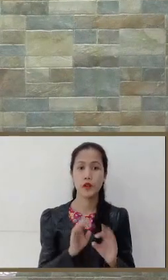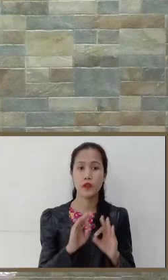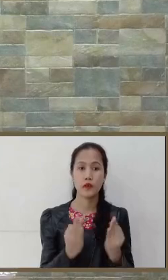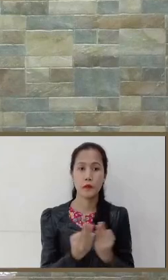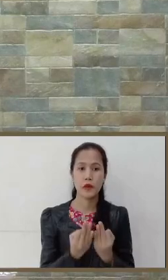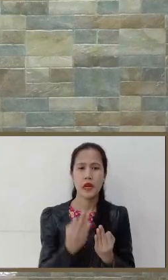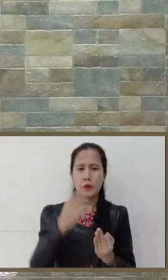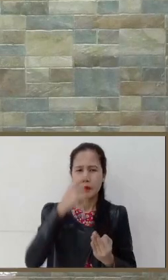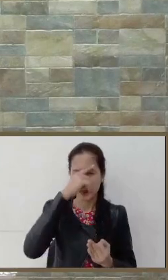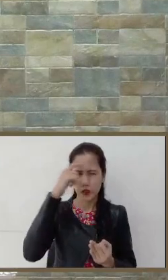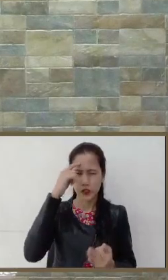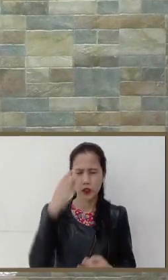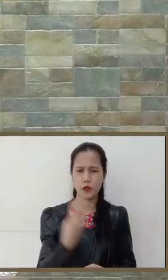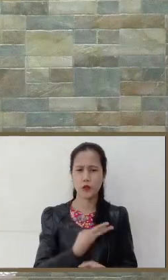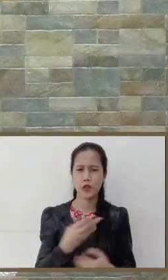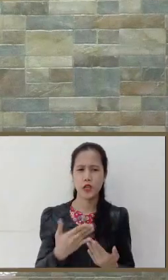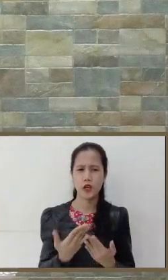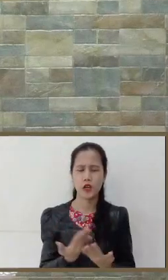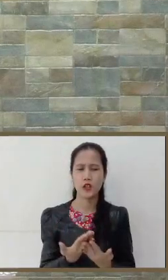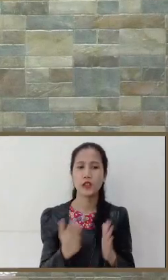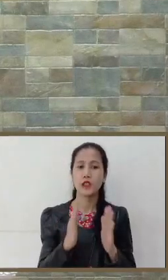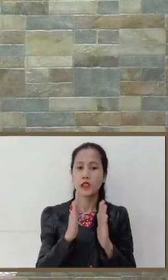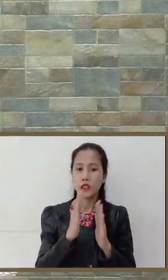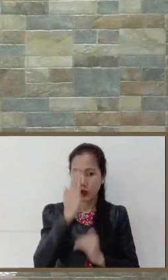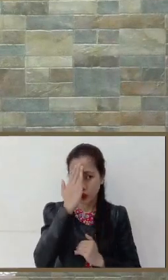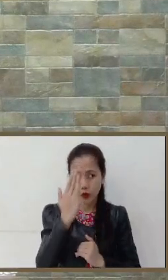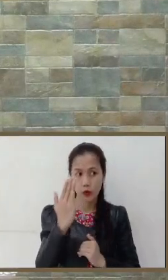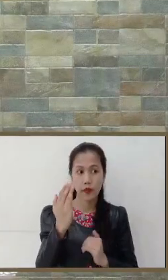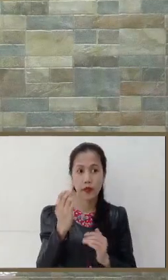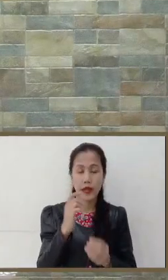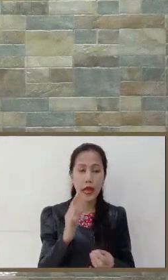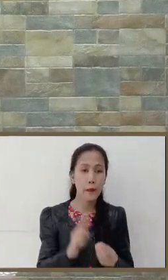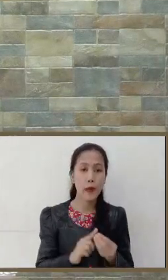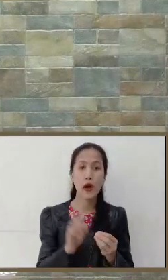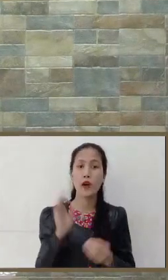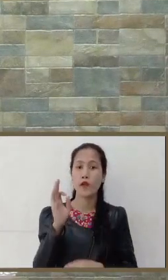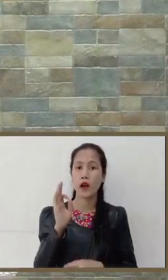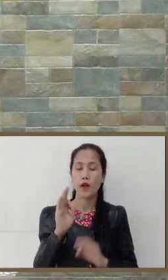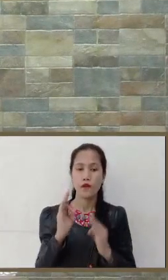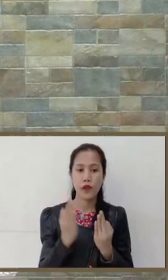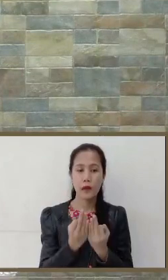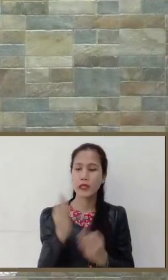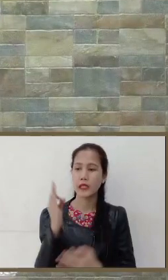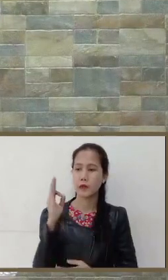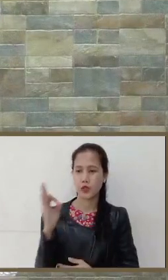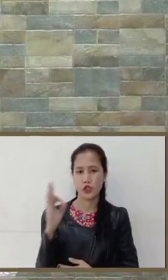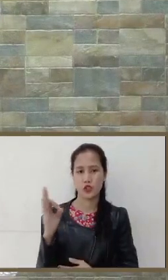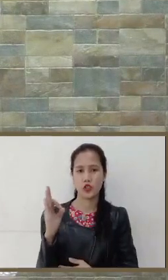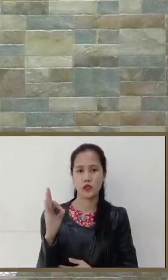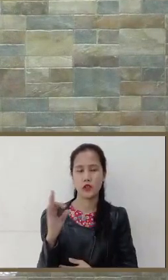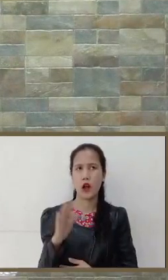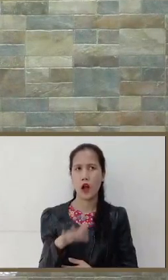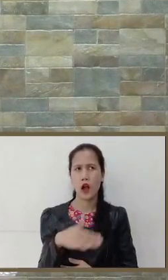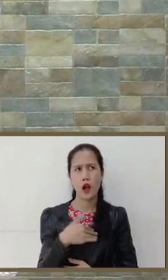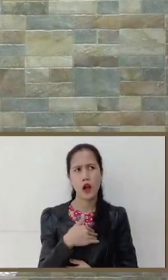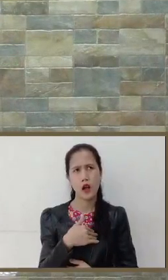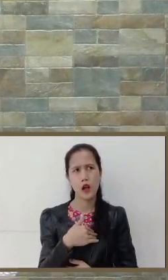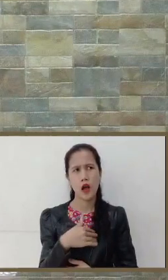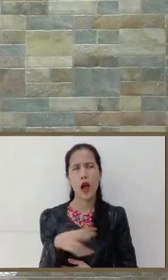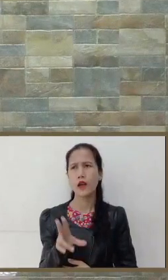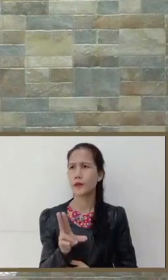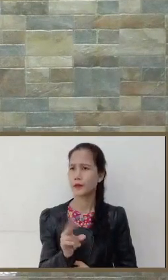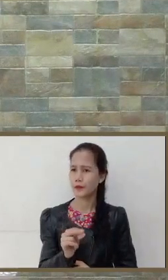sa family yung pinipreach po ng mga preacher po dito. Pero sabi ni Pastor, ay wag na lang. I-ship mo na lang, gawin mo na lang